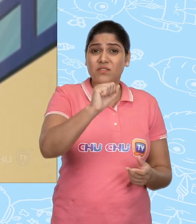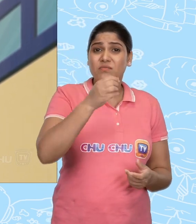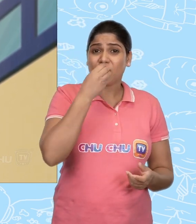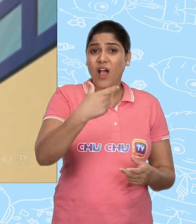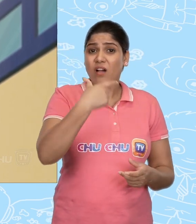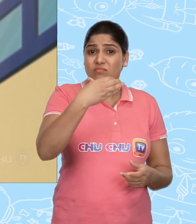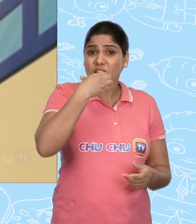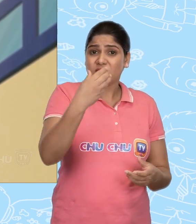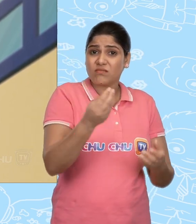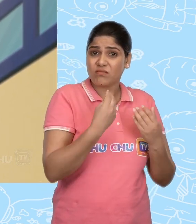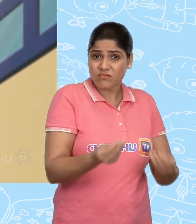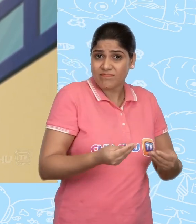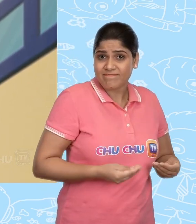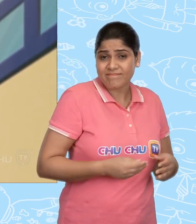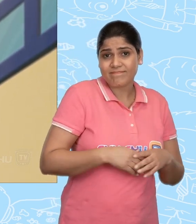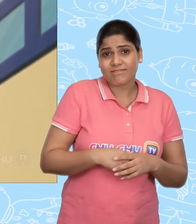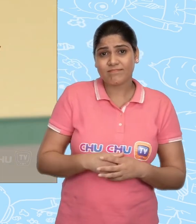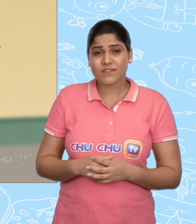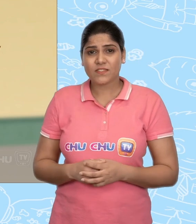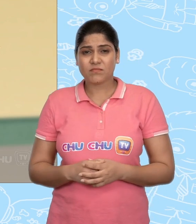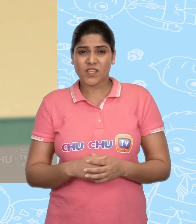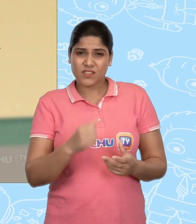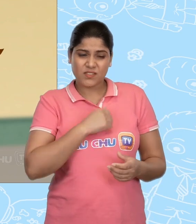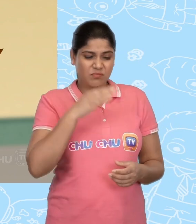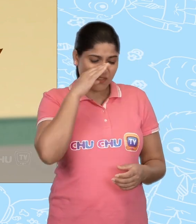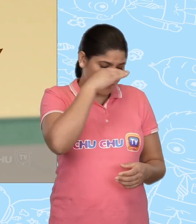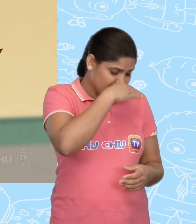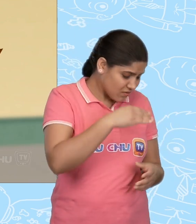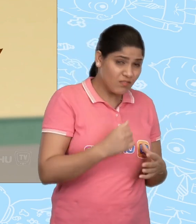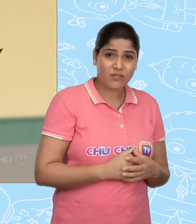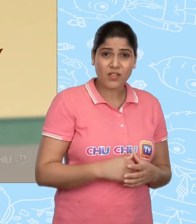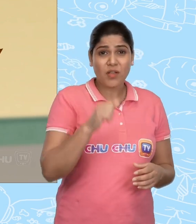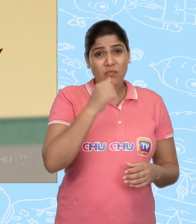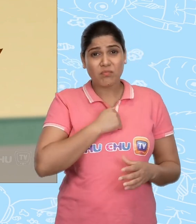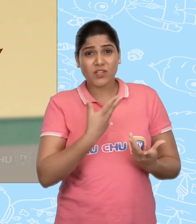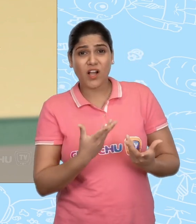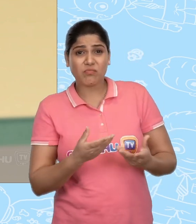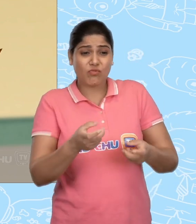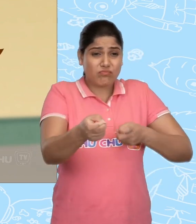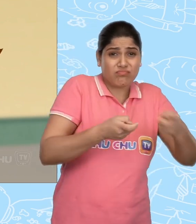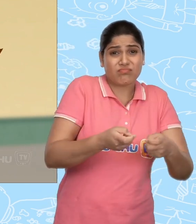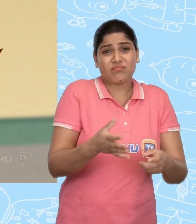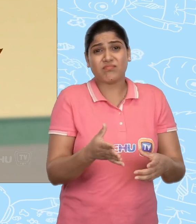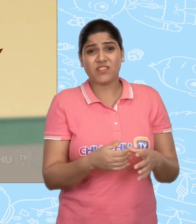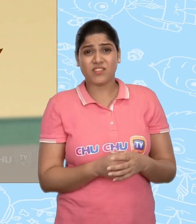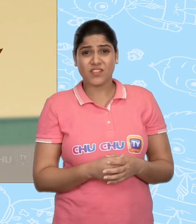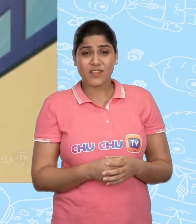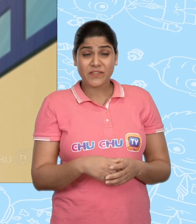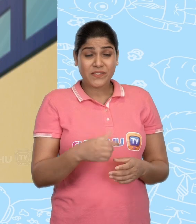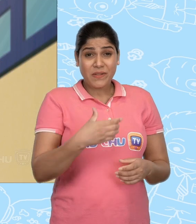होगा क्योंकि मैंने तुम्हारा पिज्जा ले लिया। मैं सच में शर्मिंदा हूँ, मैं अपने आप को रोक नहीं